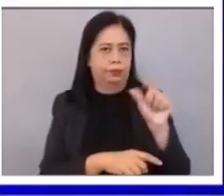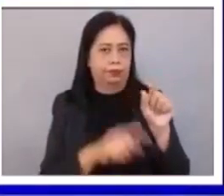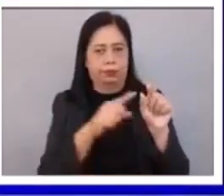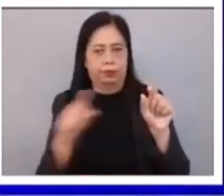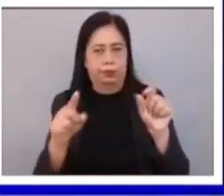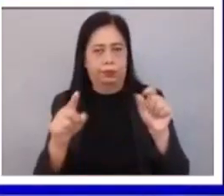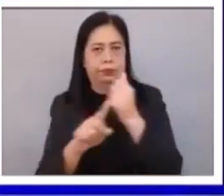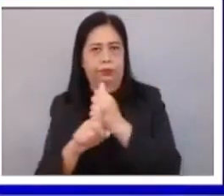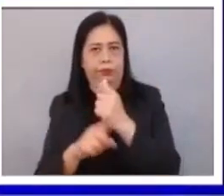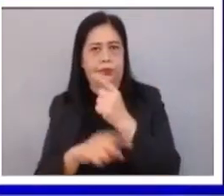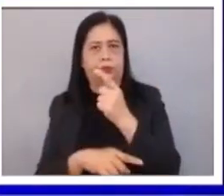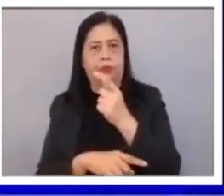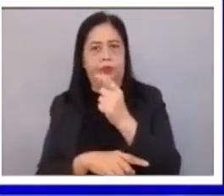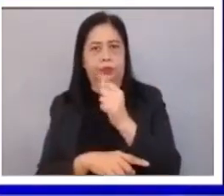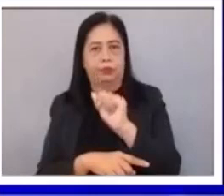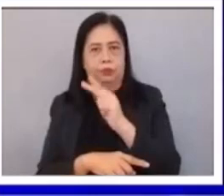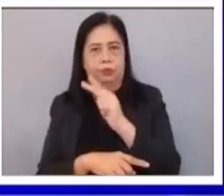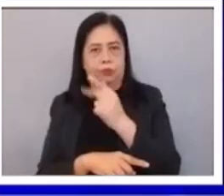2022 mula sa